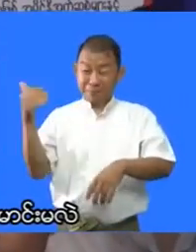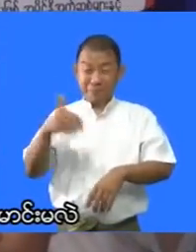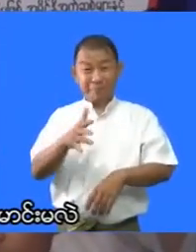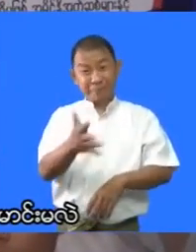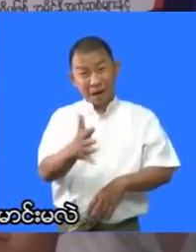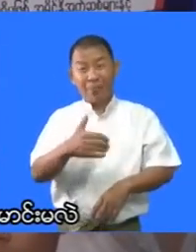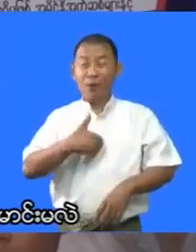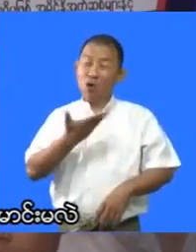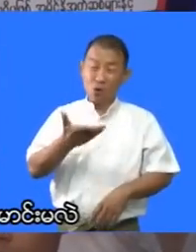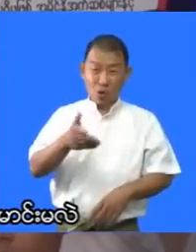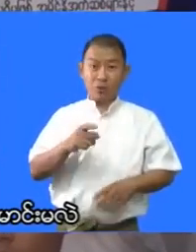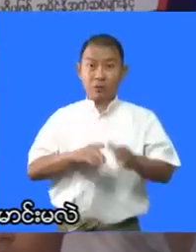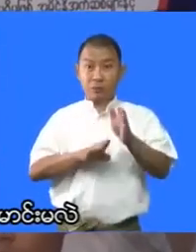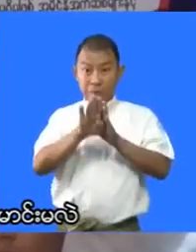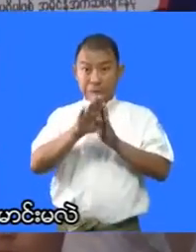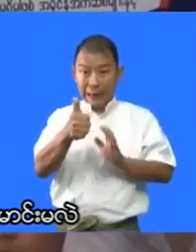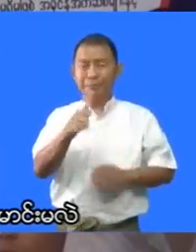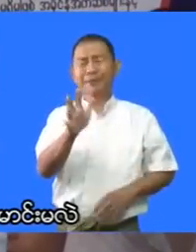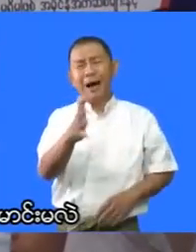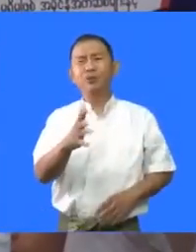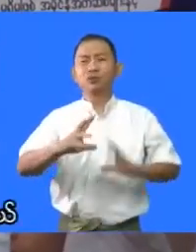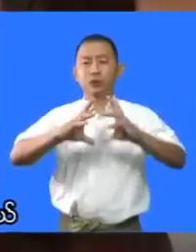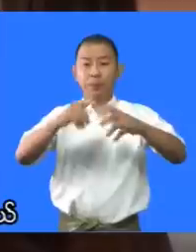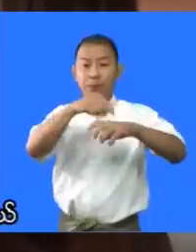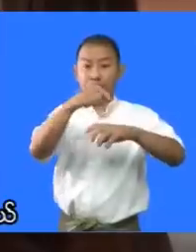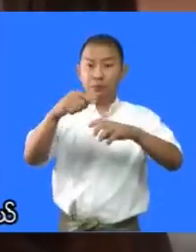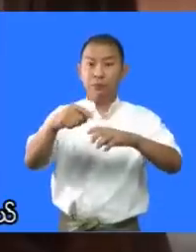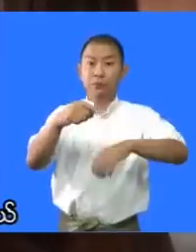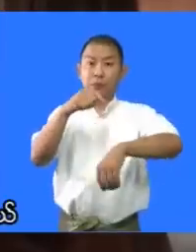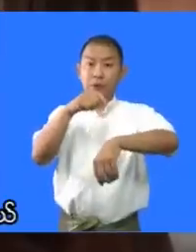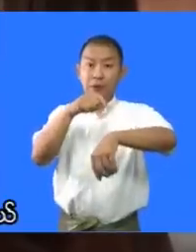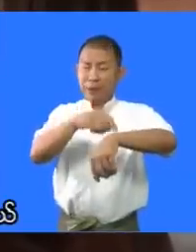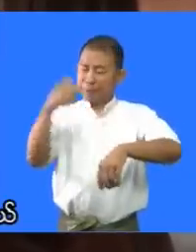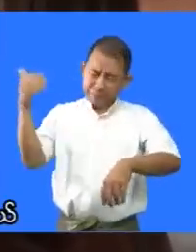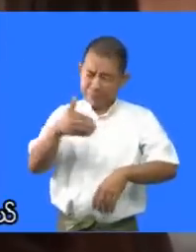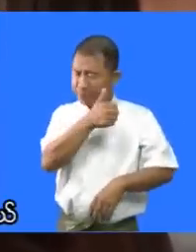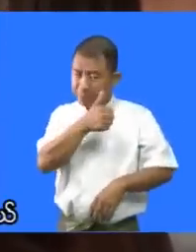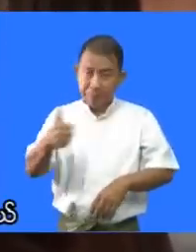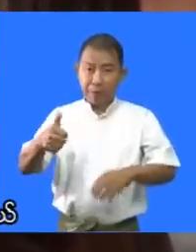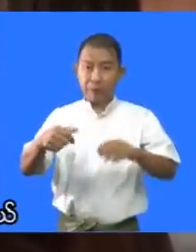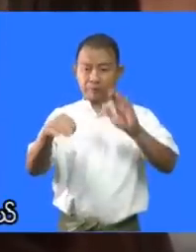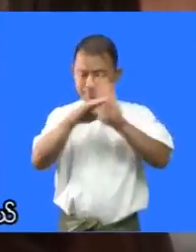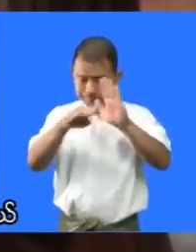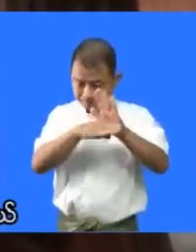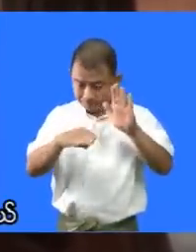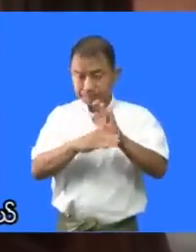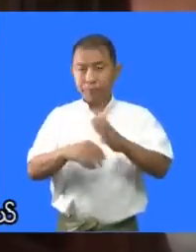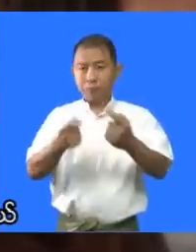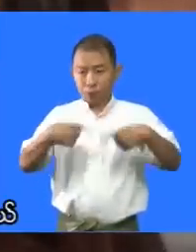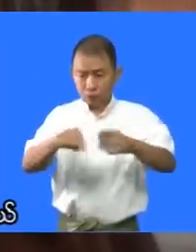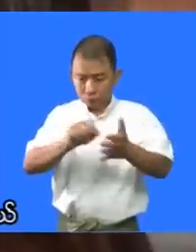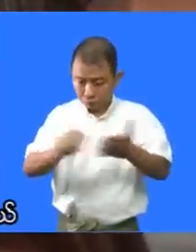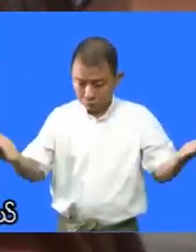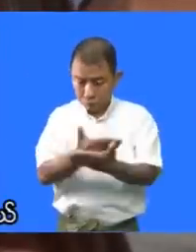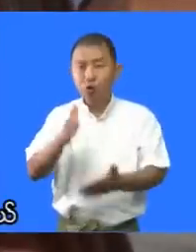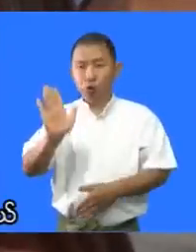လို့ဒီစီးပြက်ကမ်းပြက် crew တွေနဲ့ကျွန်တော်ဒီတင်မောင်းမအောင်လဲ။သူများနိုင်ငံတွေမှာစပြီးတော့ contract ဆိုတာရှိတယ်ဘယ်အချိန်မှလာမယ်ဘယ်အချိ